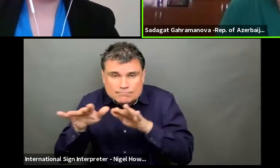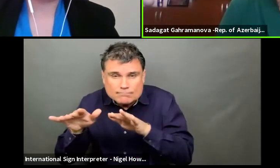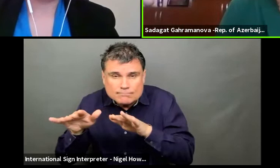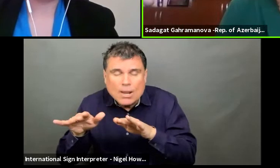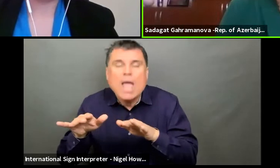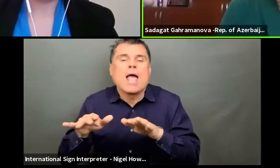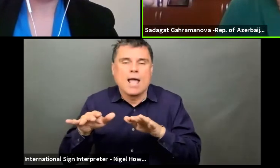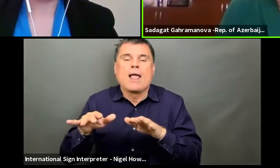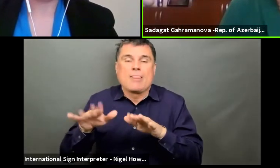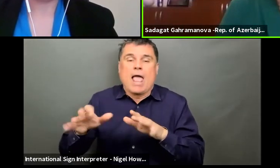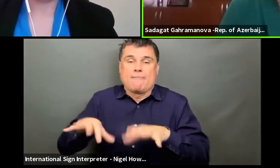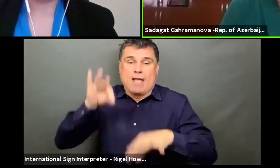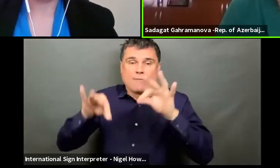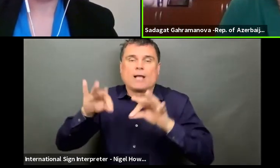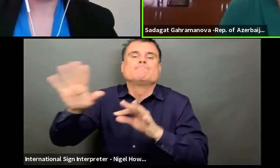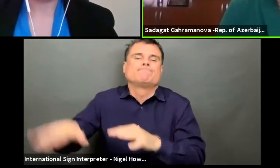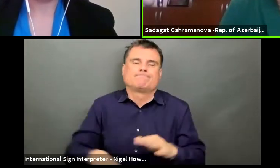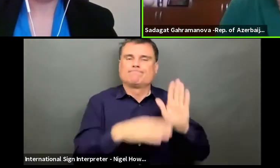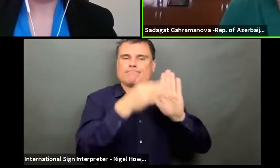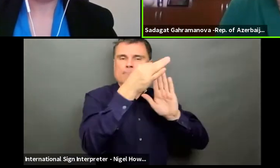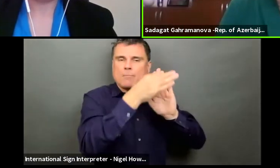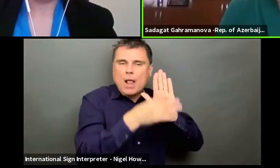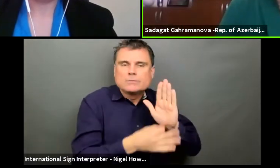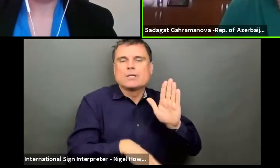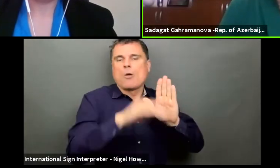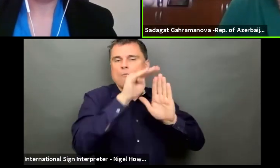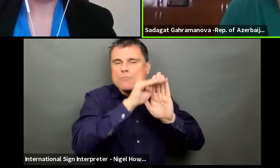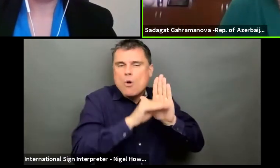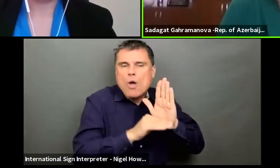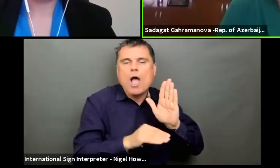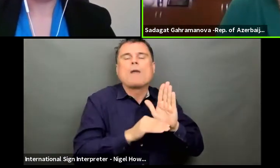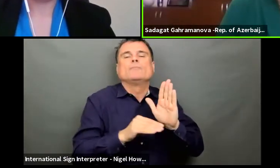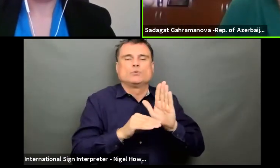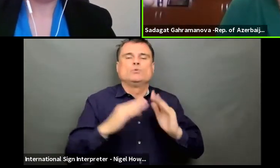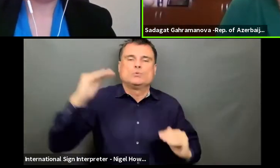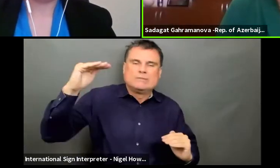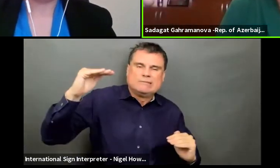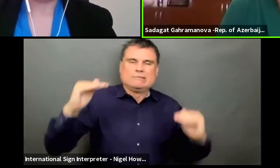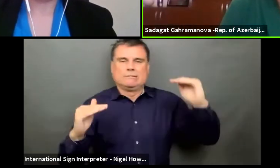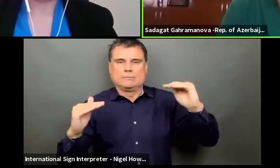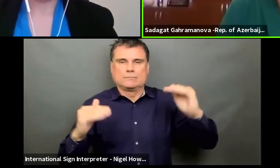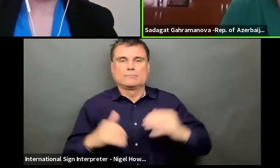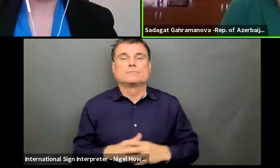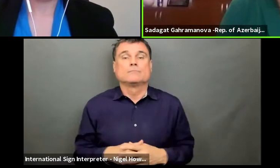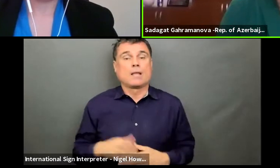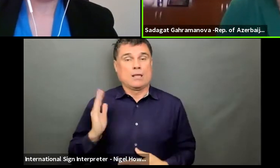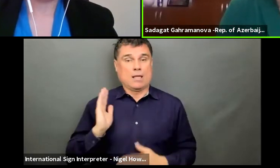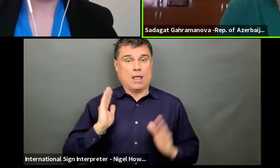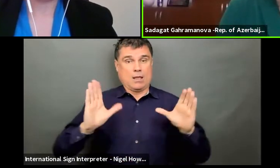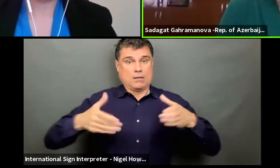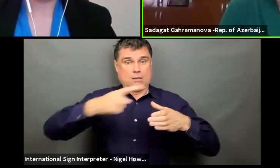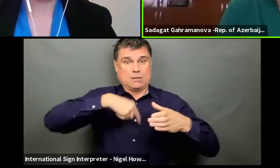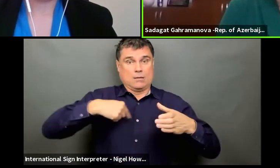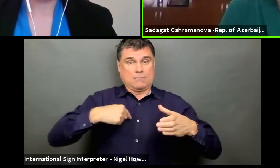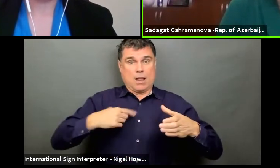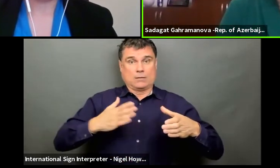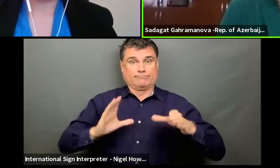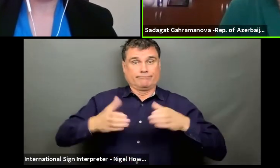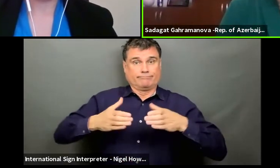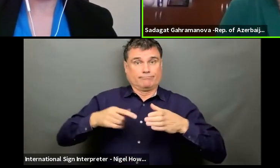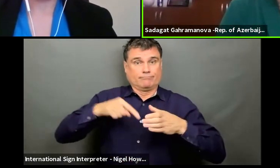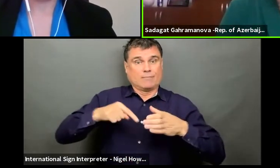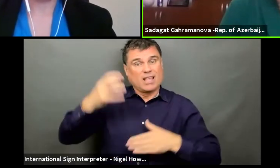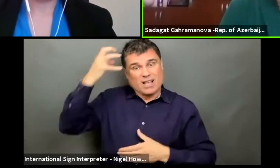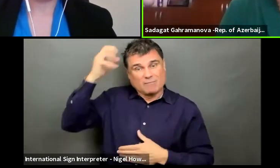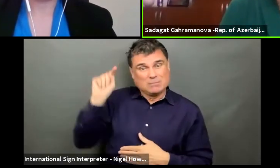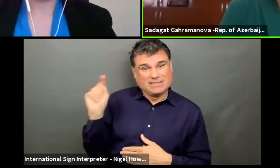предотвращению выбора пола ребенка до рождения, а также в принятой государственной программе по народонаселению в демографии